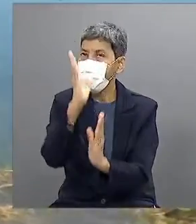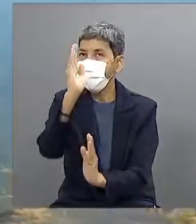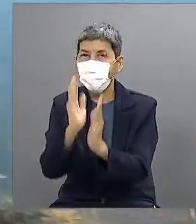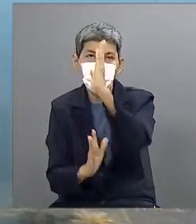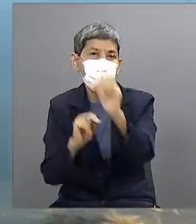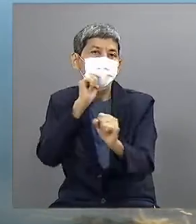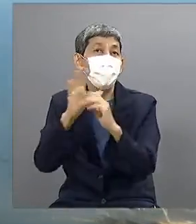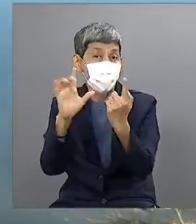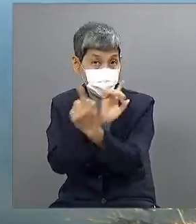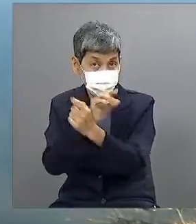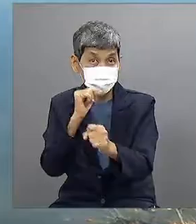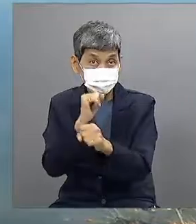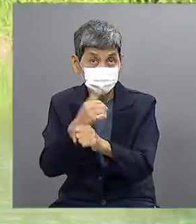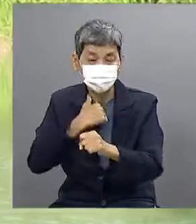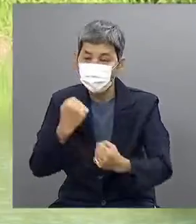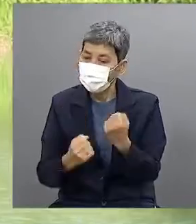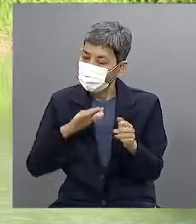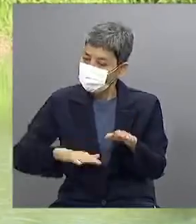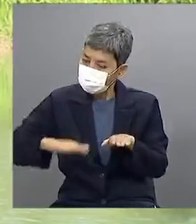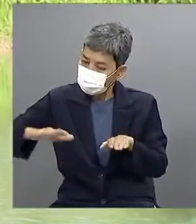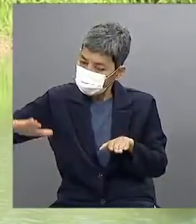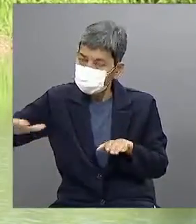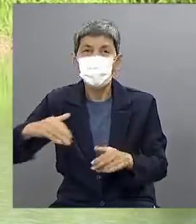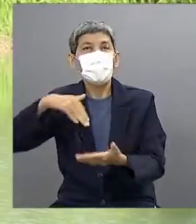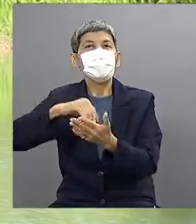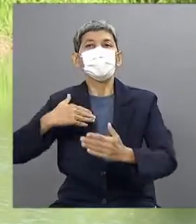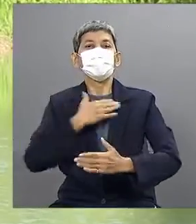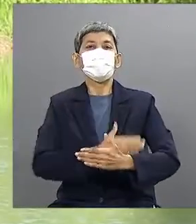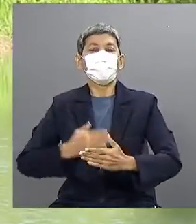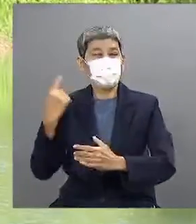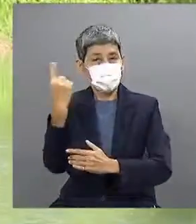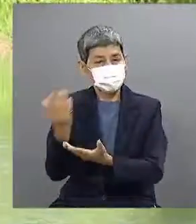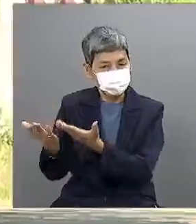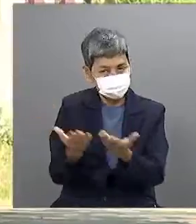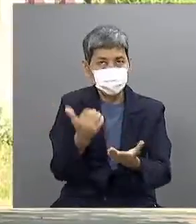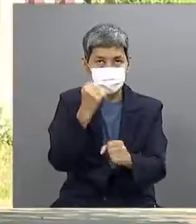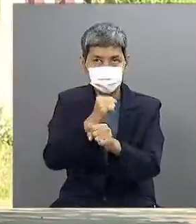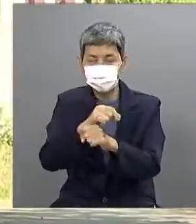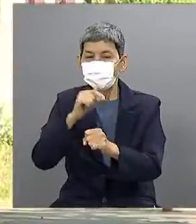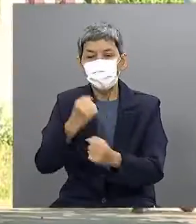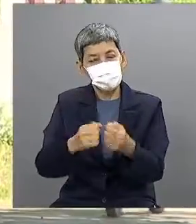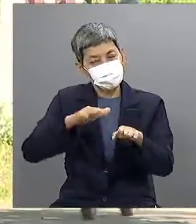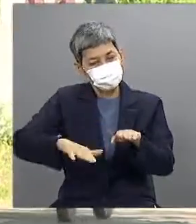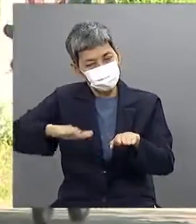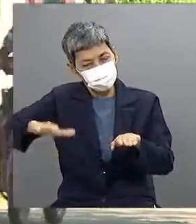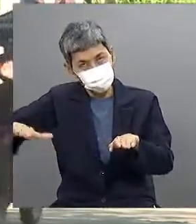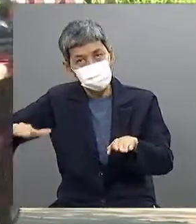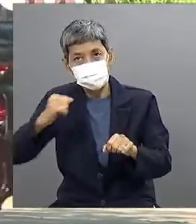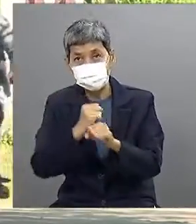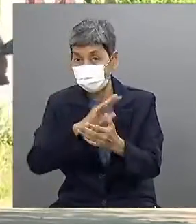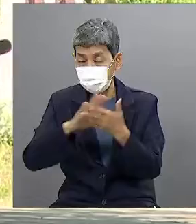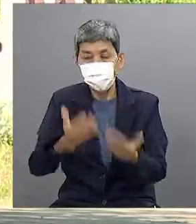รมลานจอดรถศูนย์สุขภาพเพื่อรองรับนักท่องเที่ยวและเป็นจุดจอดรถหลังก่อสร้างเสร็จจะมอบให้กับอบ